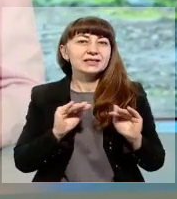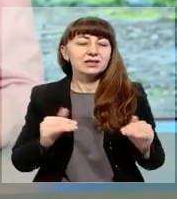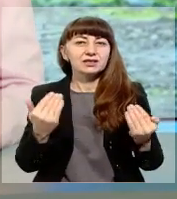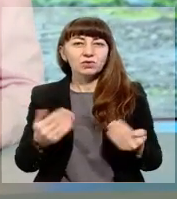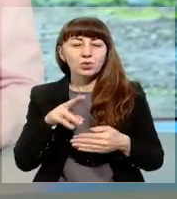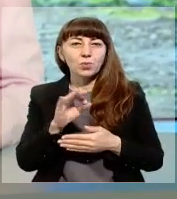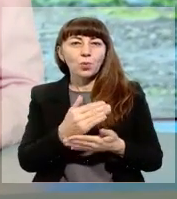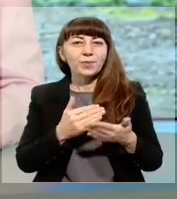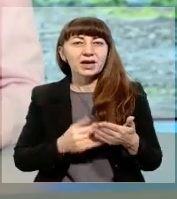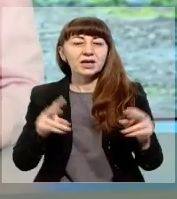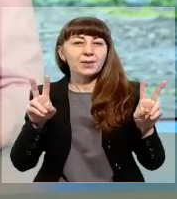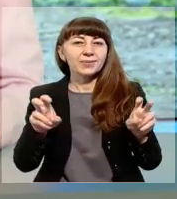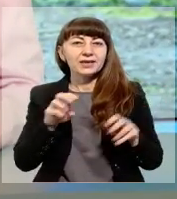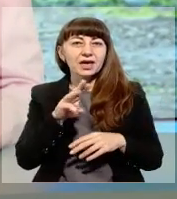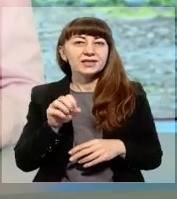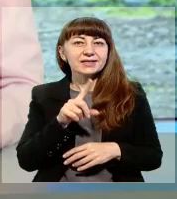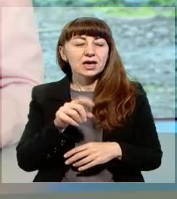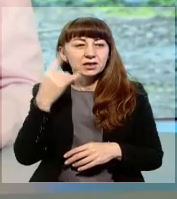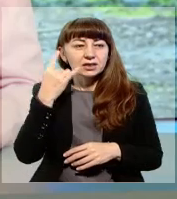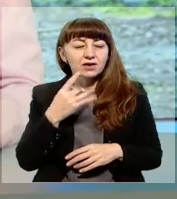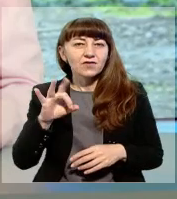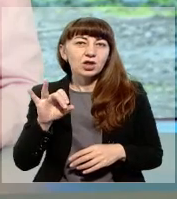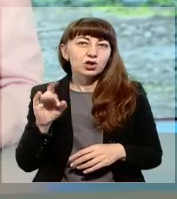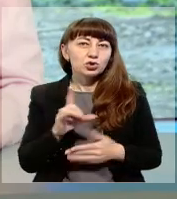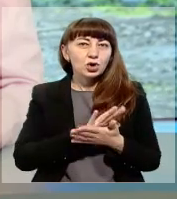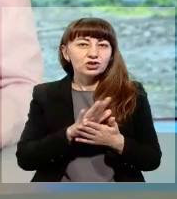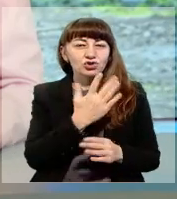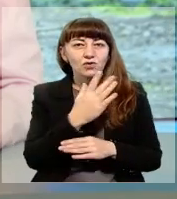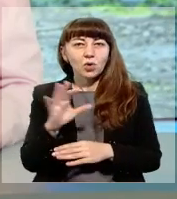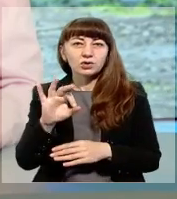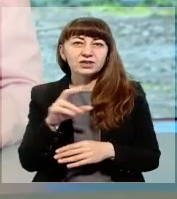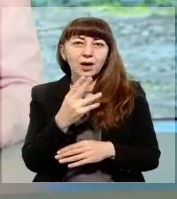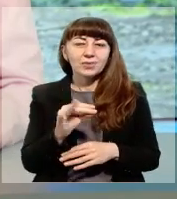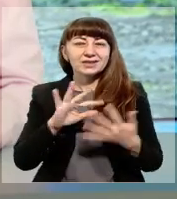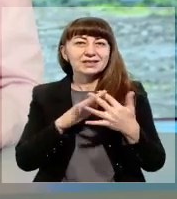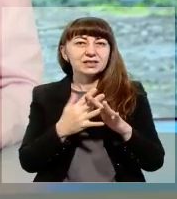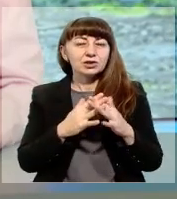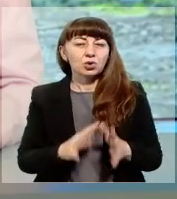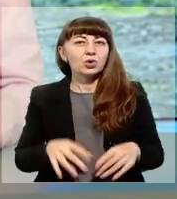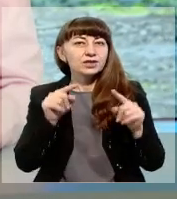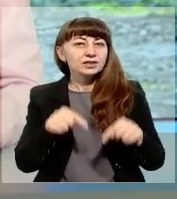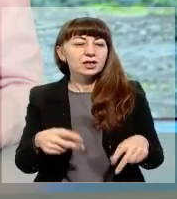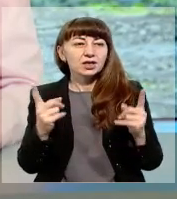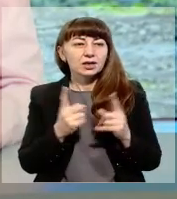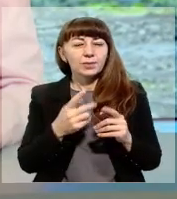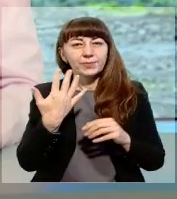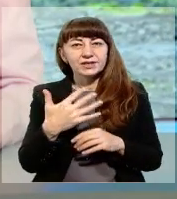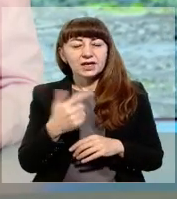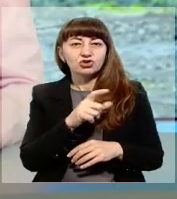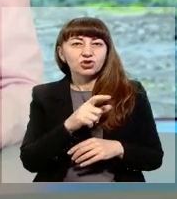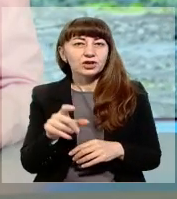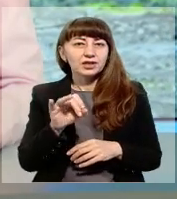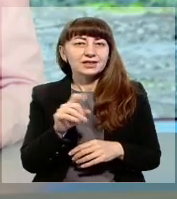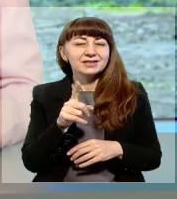рамках программы «Таза Казахстан» волонтеры очищали лесной массив в Октябрьском сельском округе. Здесь собрались порядка 50 ребят